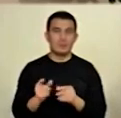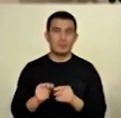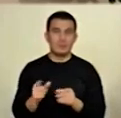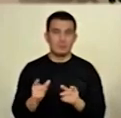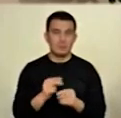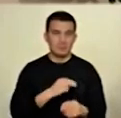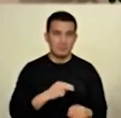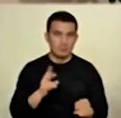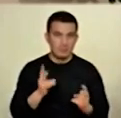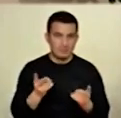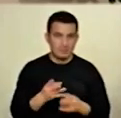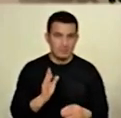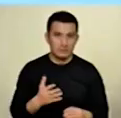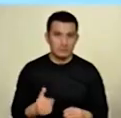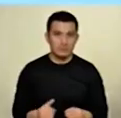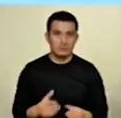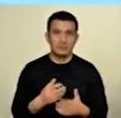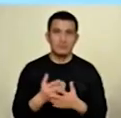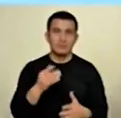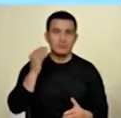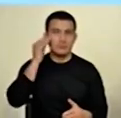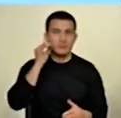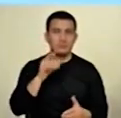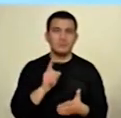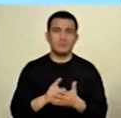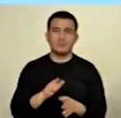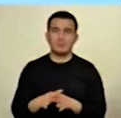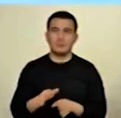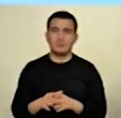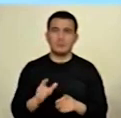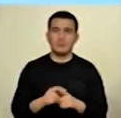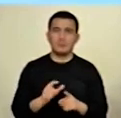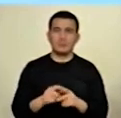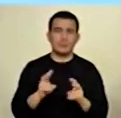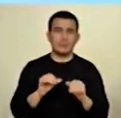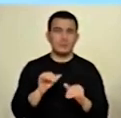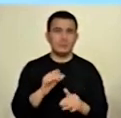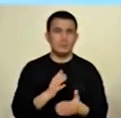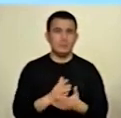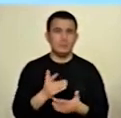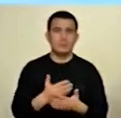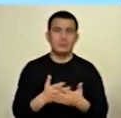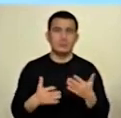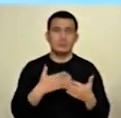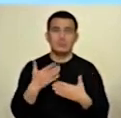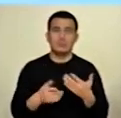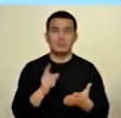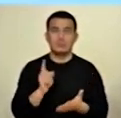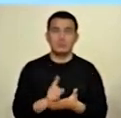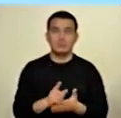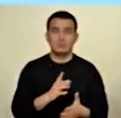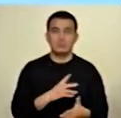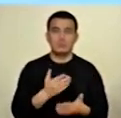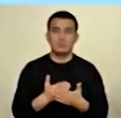bo'ladi. Birinchi topshirig'imiz: saytning maqsadi, vazifalari, sahifa nomi hamda sahifada taqdim etish lozim bo'lgan